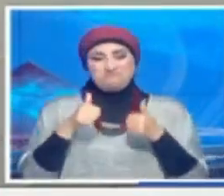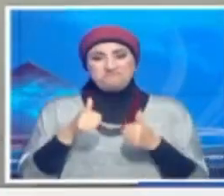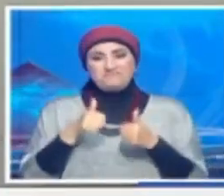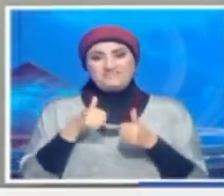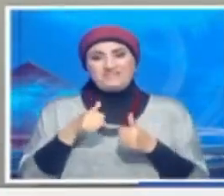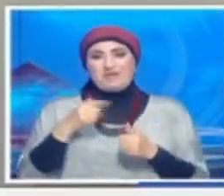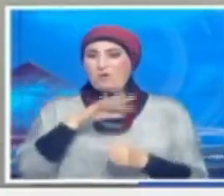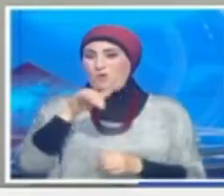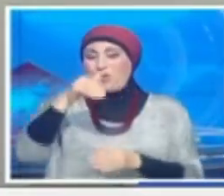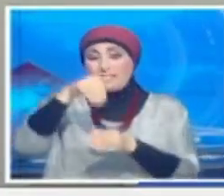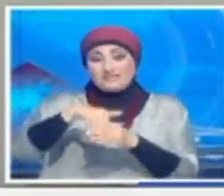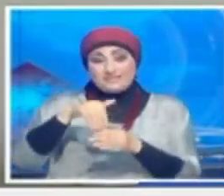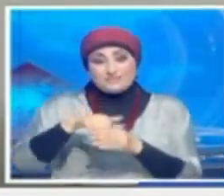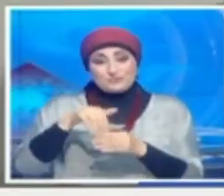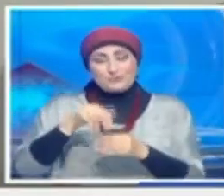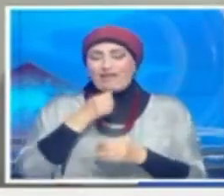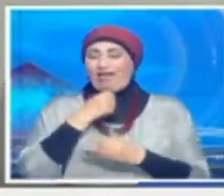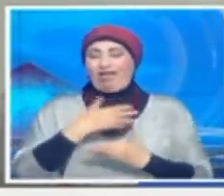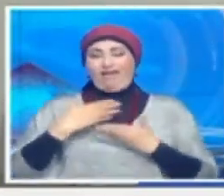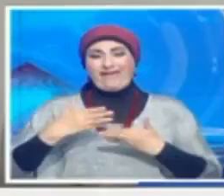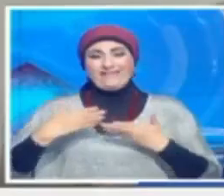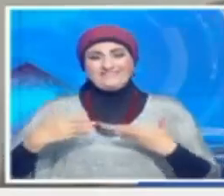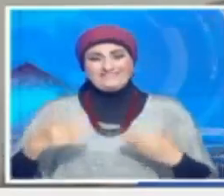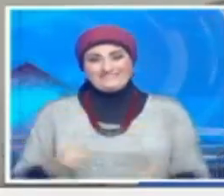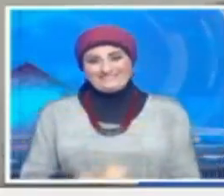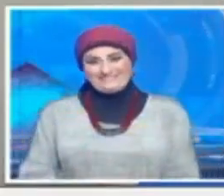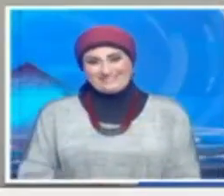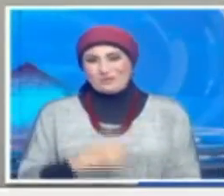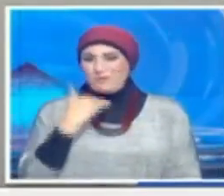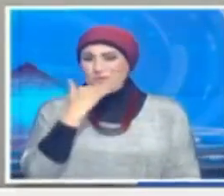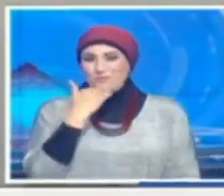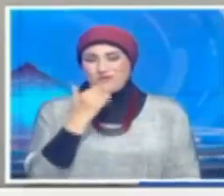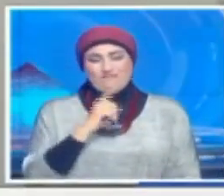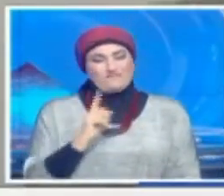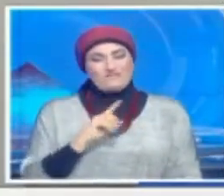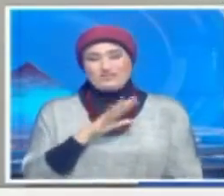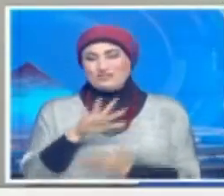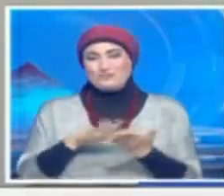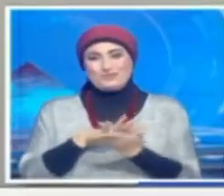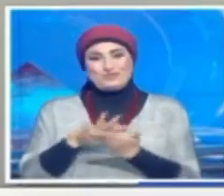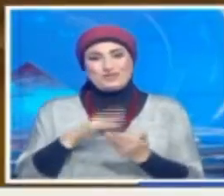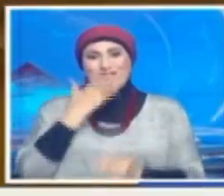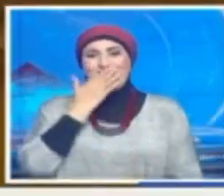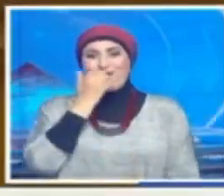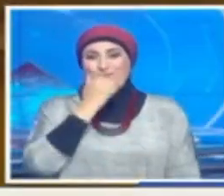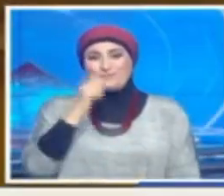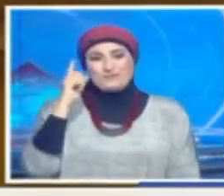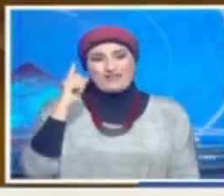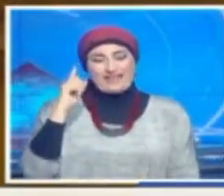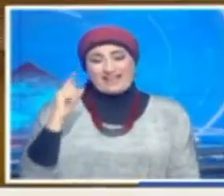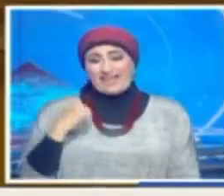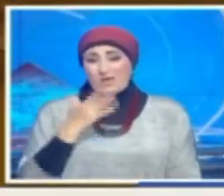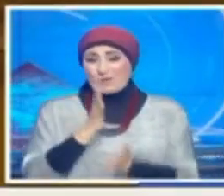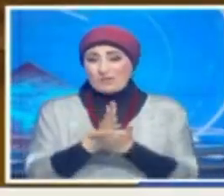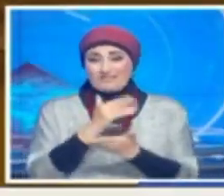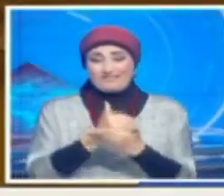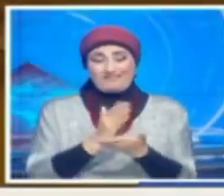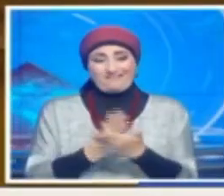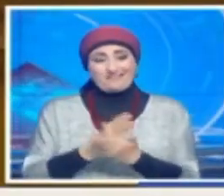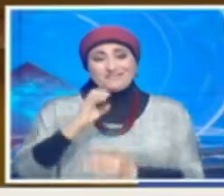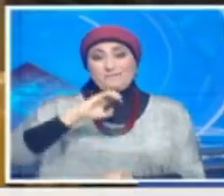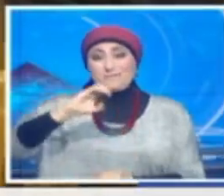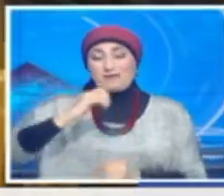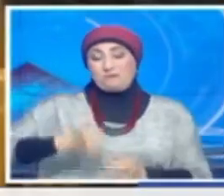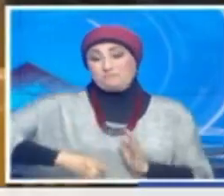هدوء وكان رائع جدا وما فيش فيه أي مشاكل الحمد لله تمام. وتنقسم جوائز الدولة التقديرية